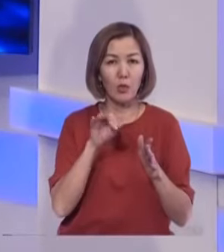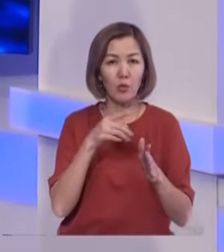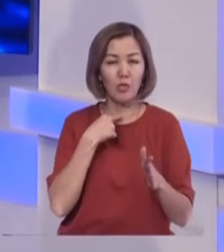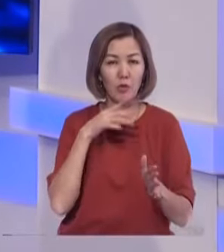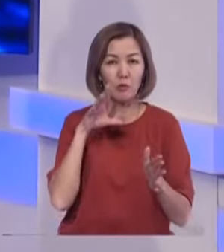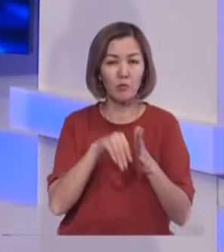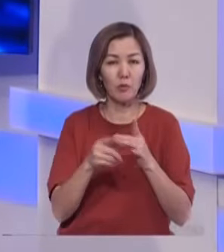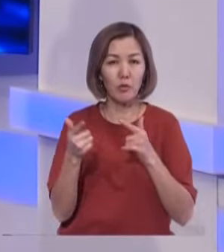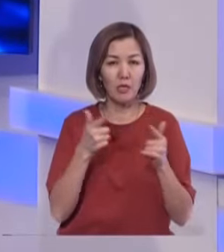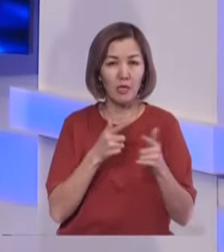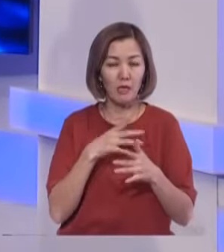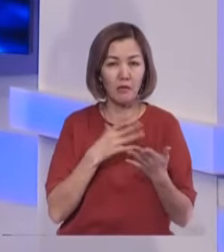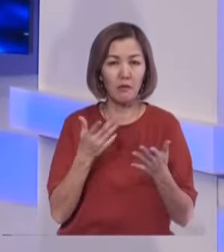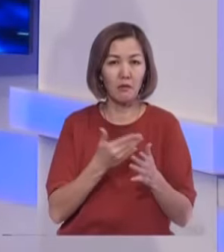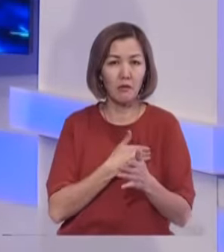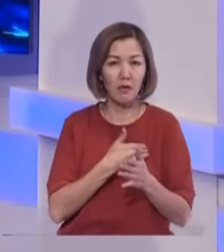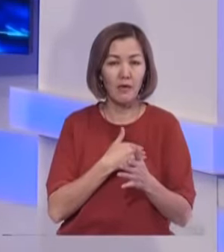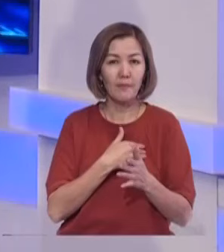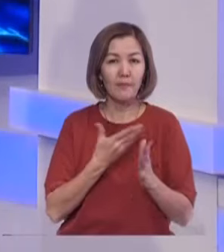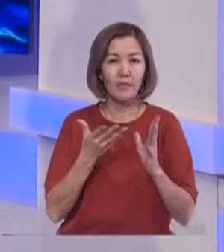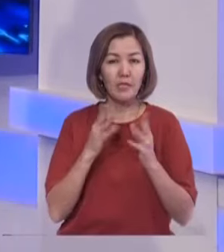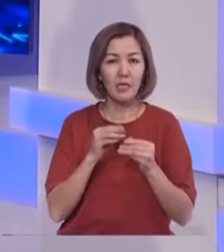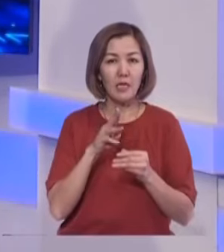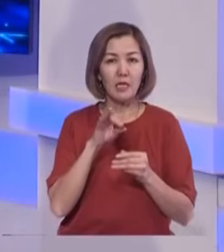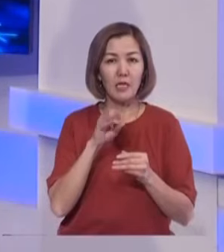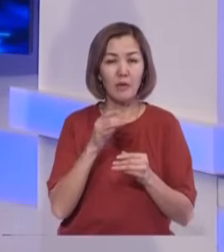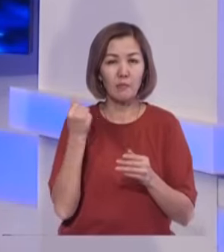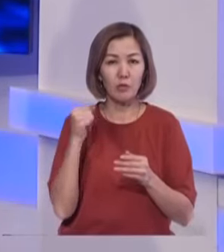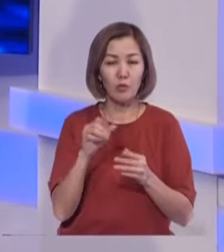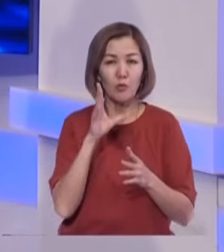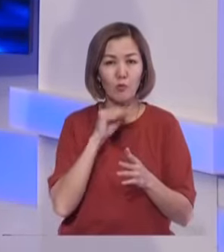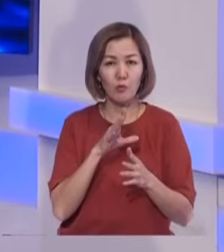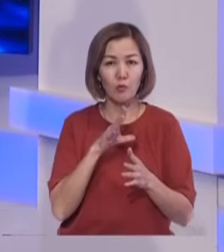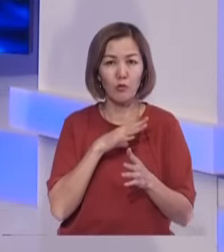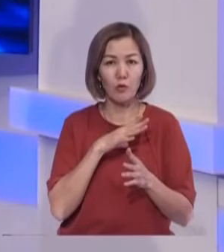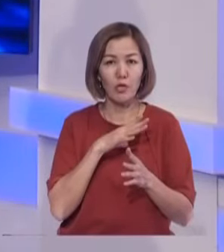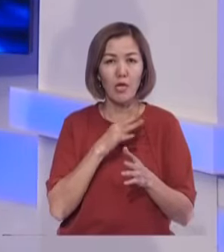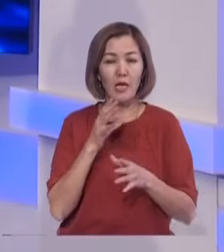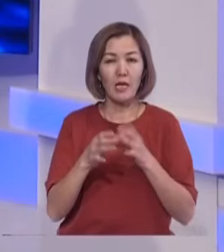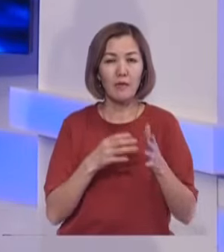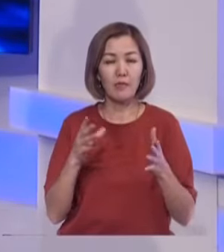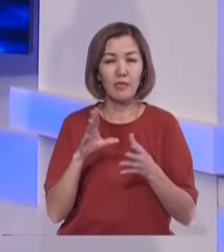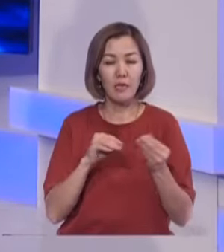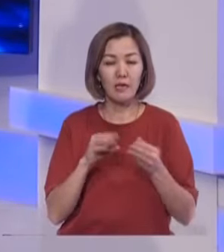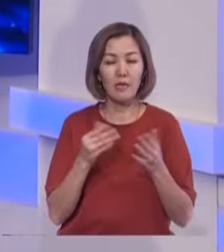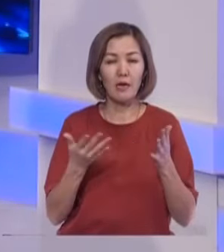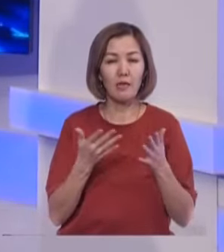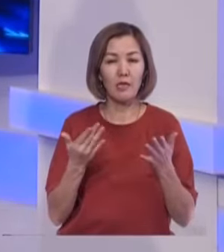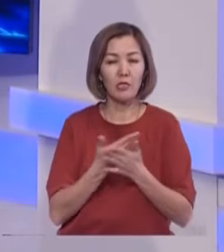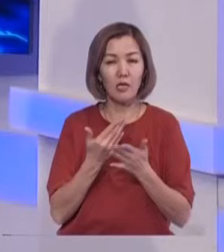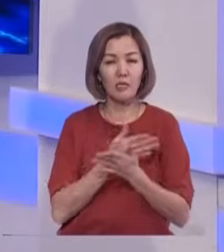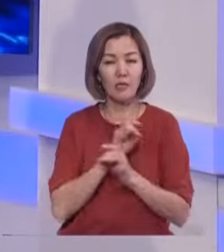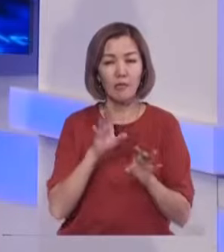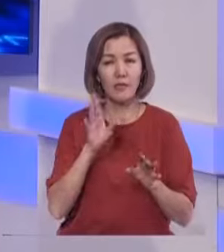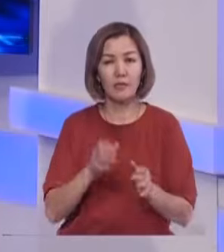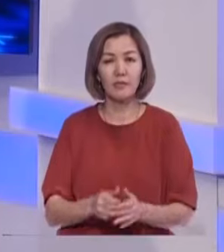ниетті. Бұл көрсеткіштерге қарап сарапшылар сайлауда Трамп жеңуі әбден мүмкін деп болжап отыр. Әлемде тағы қандай өзгерістер бар, келесі